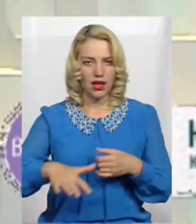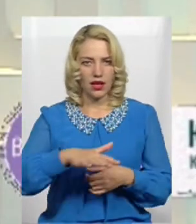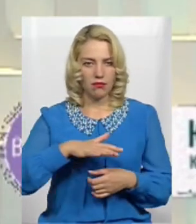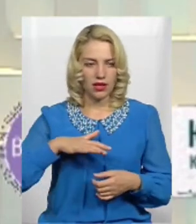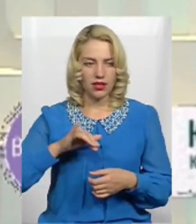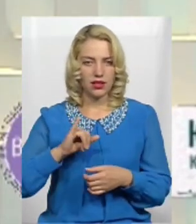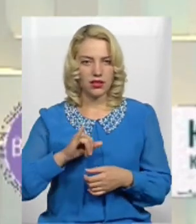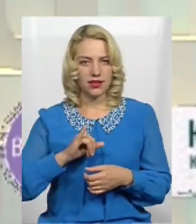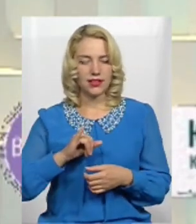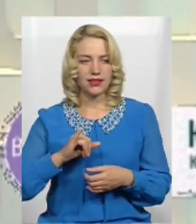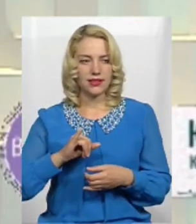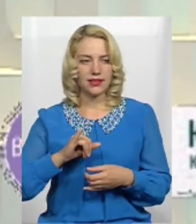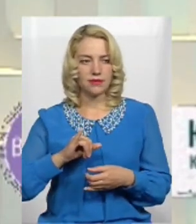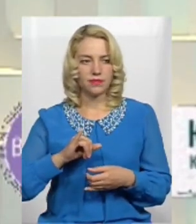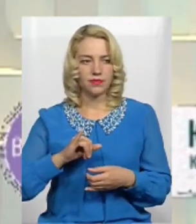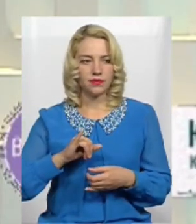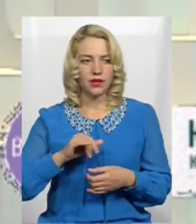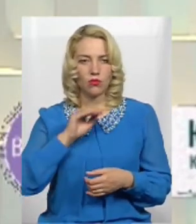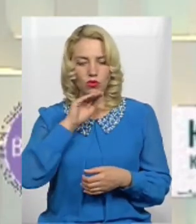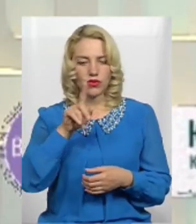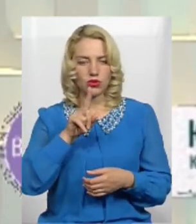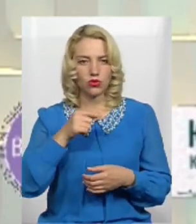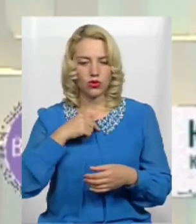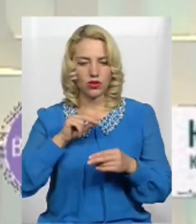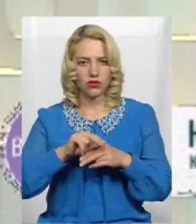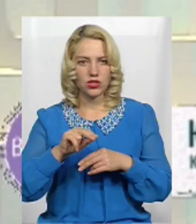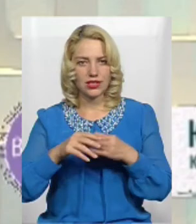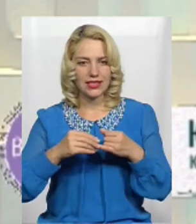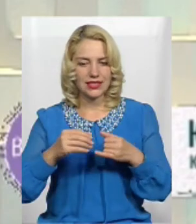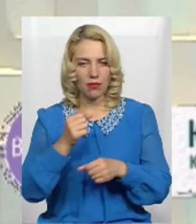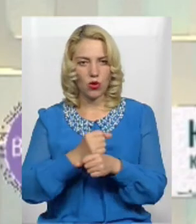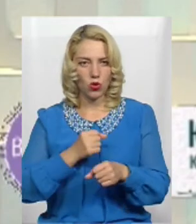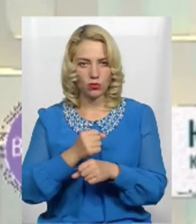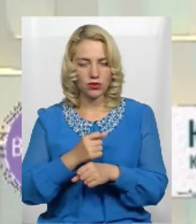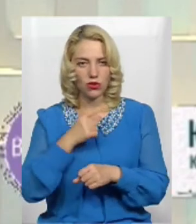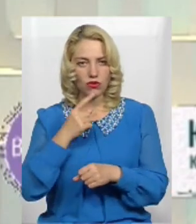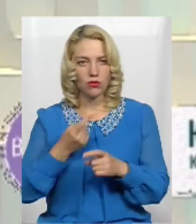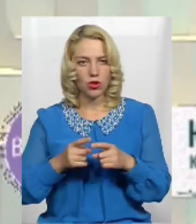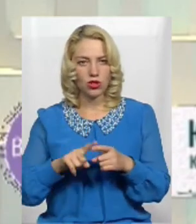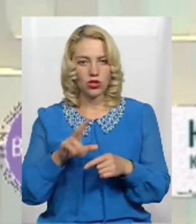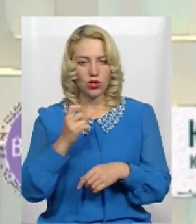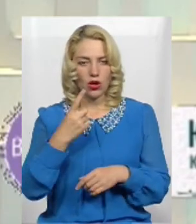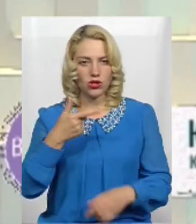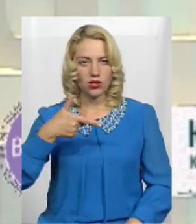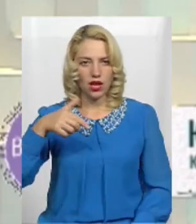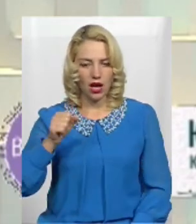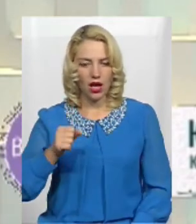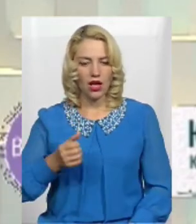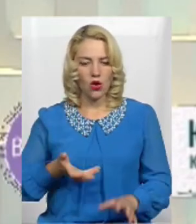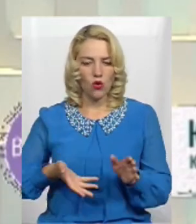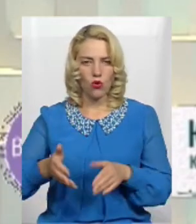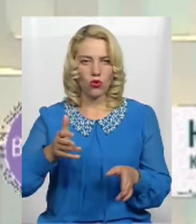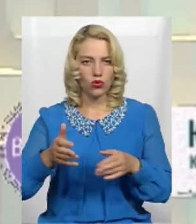і професор, який викладав в мене землеробство, говорив про те, що на один гектар орної